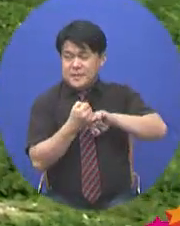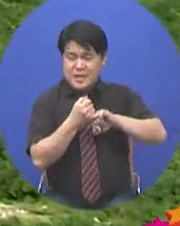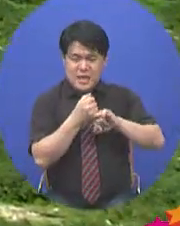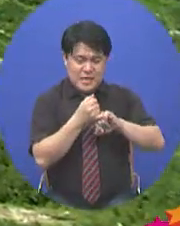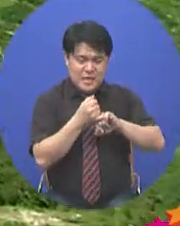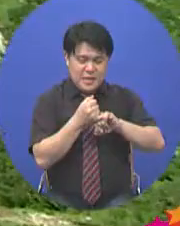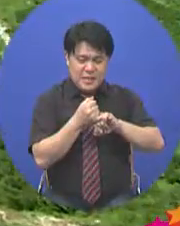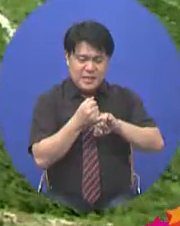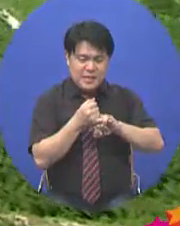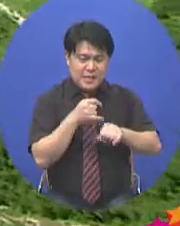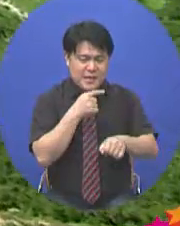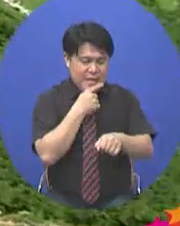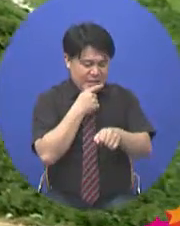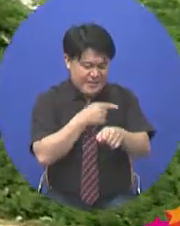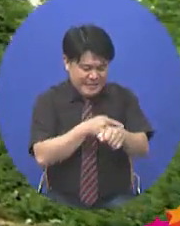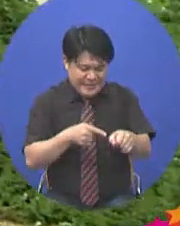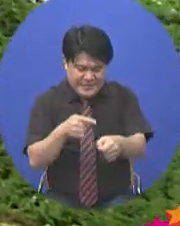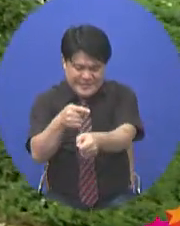다짐을